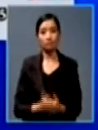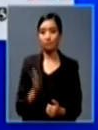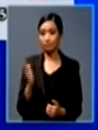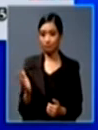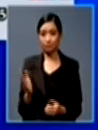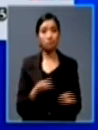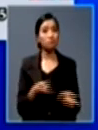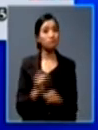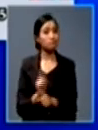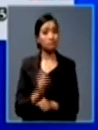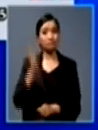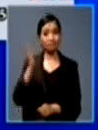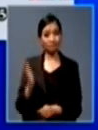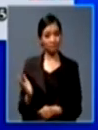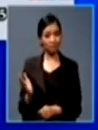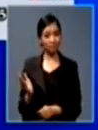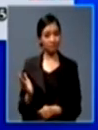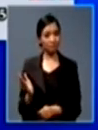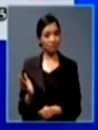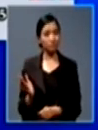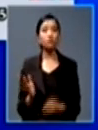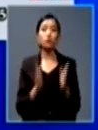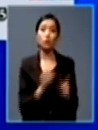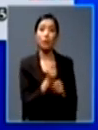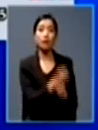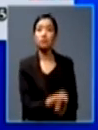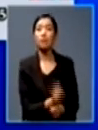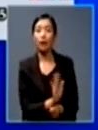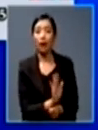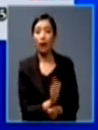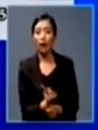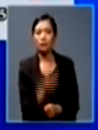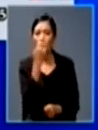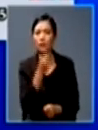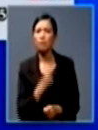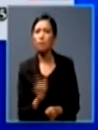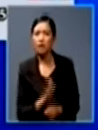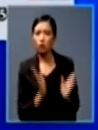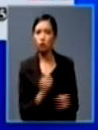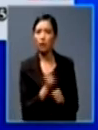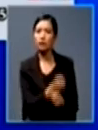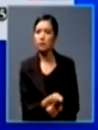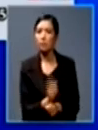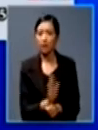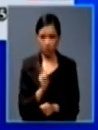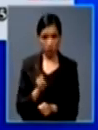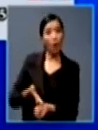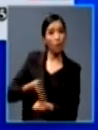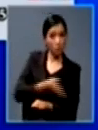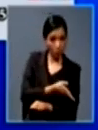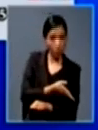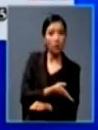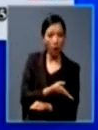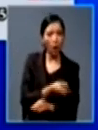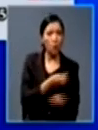การเป็นยังไงนี่แหละครับท่านผู้ชมครับที่ไม่ใช่เกษตรกรนะครับทำไมต้องบอกว่าที่ไม่ใช่เกษตรกรเพราะว่าก่อนหน้านี้มาตรการส